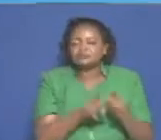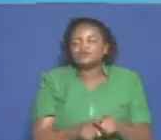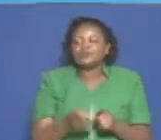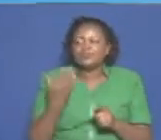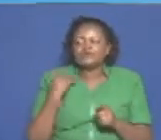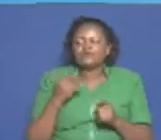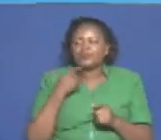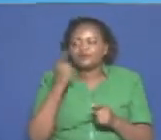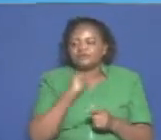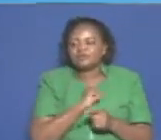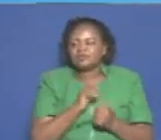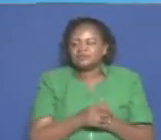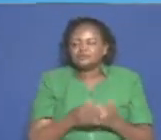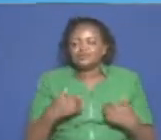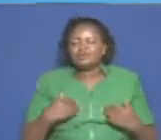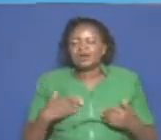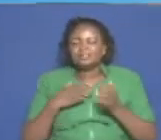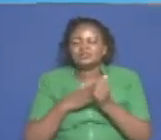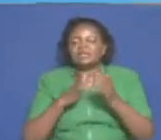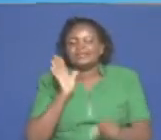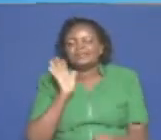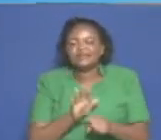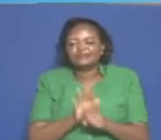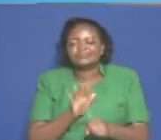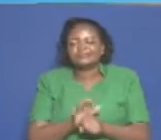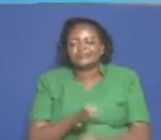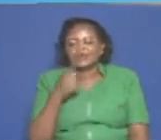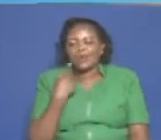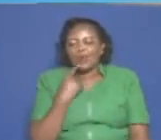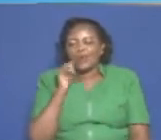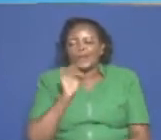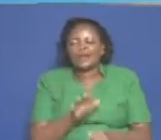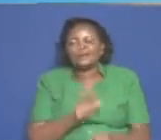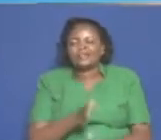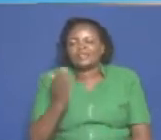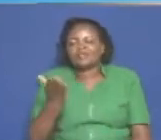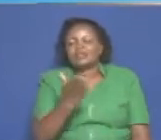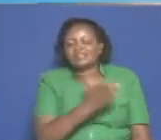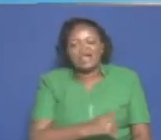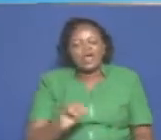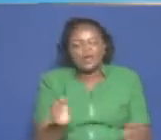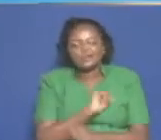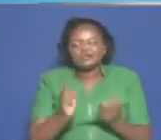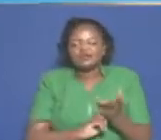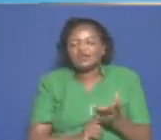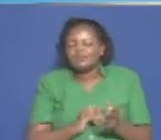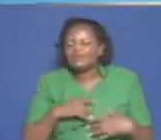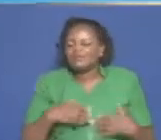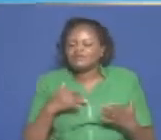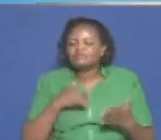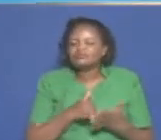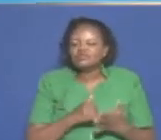hapo mbeleni, tumepata viongozi tu kadhaa, viongozi ambao ni wengi tu hawahesabiki, wale ambao wameingia katika